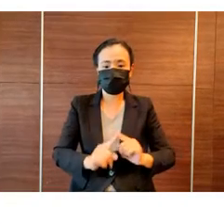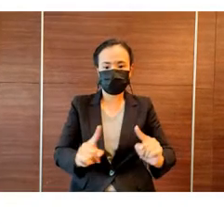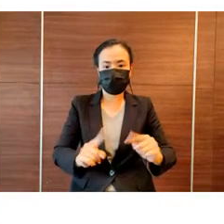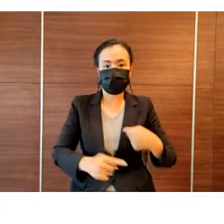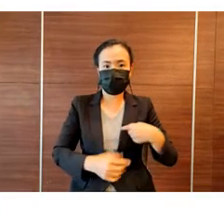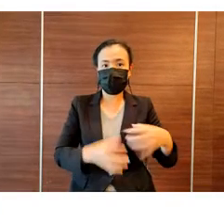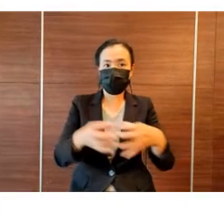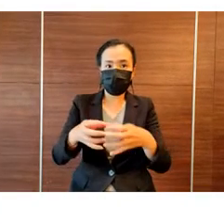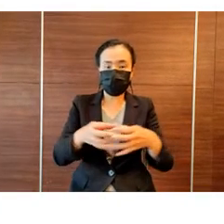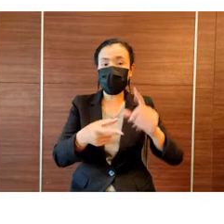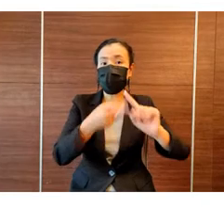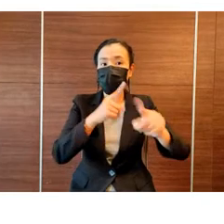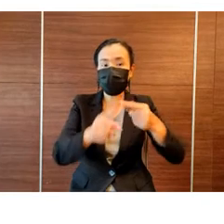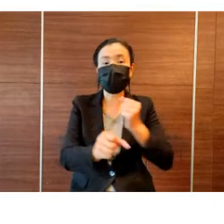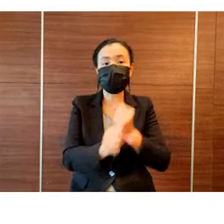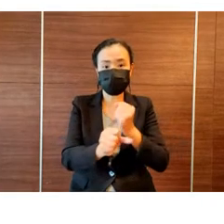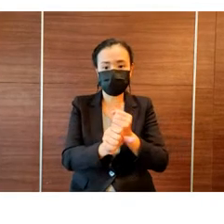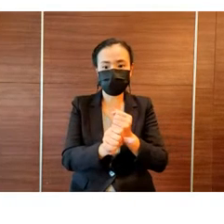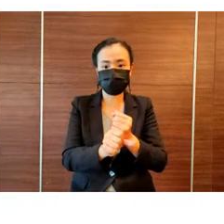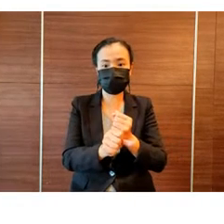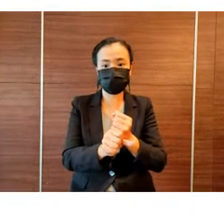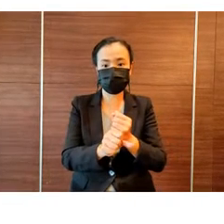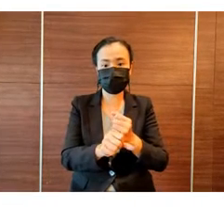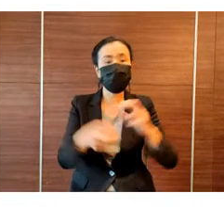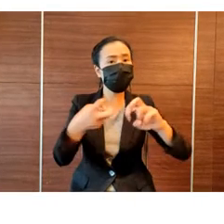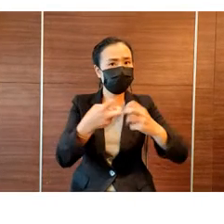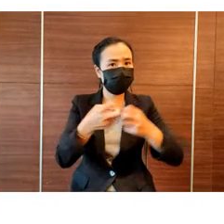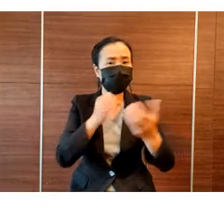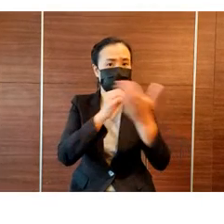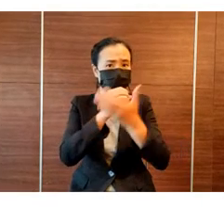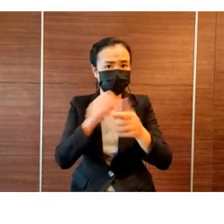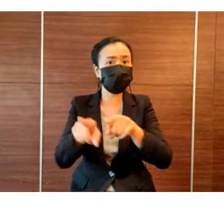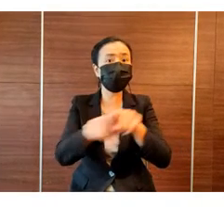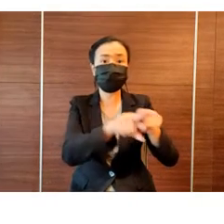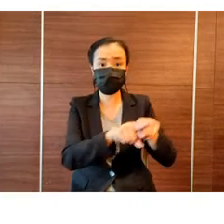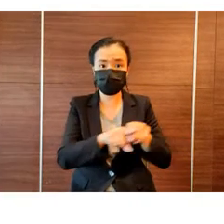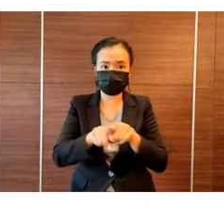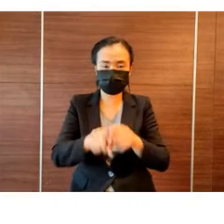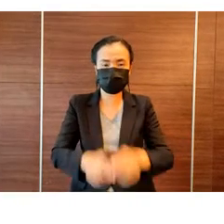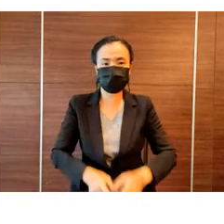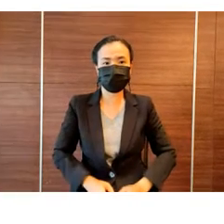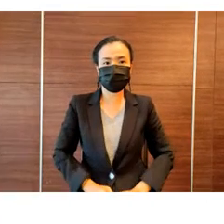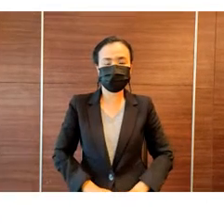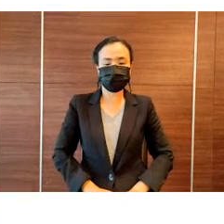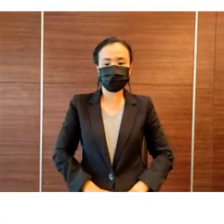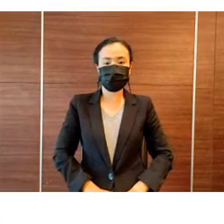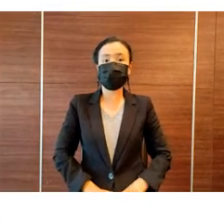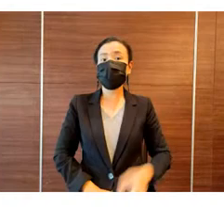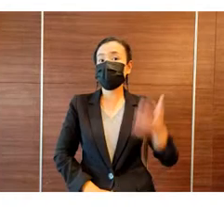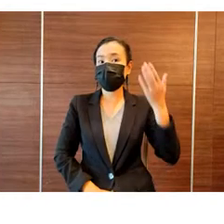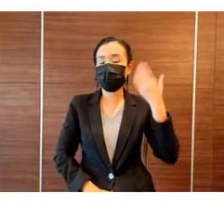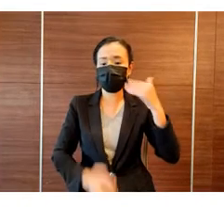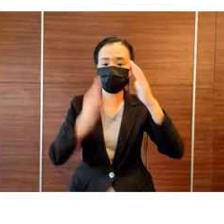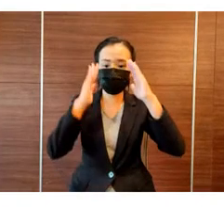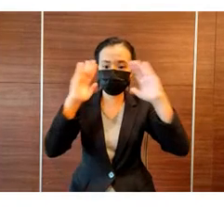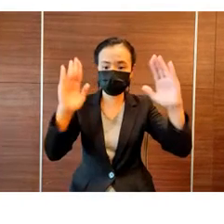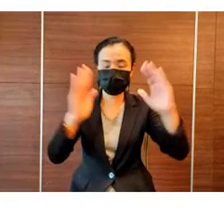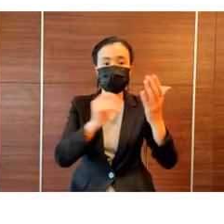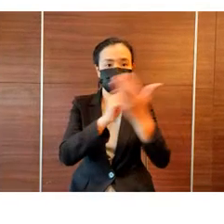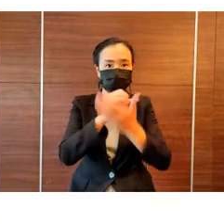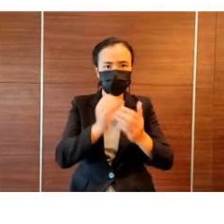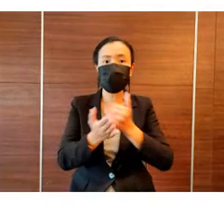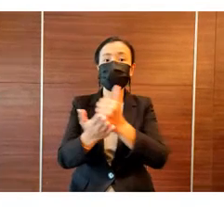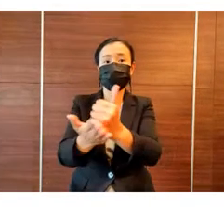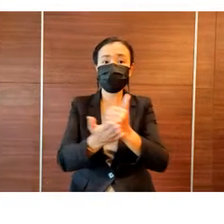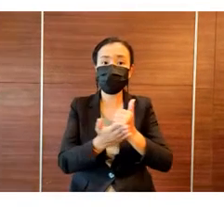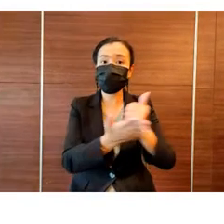วยกันกับเพื่อนที่เป็นผู้ติดยาเสพติดด้วยกันดังนั้นมันคือการที่คนติดยาคนที่เคยติดยาเสพติดช่วยเหลือคนที่ติดยาเสพติ